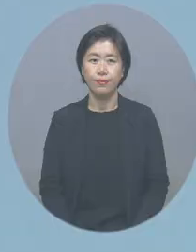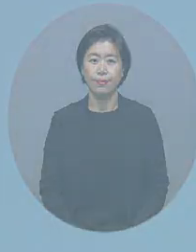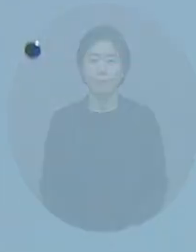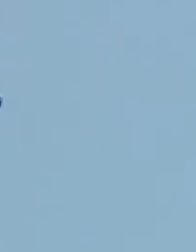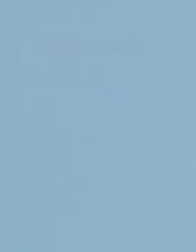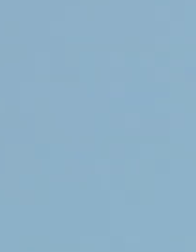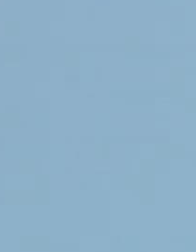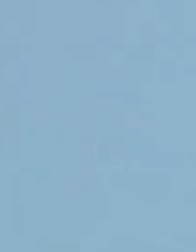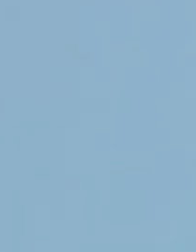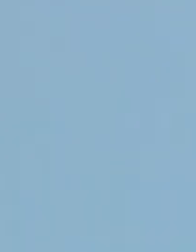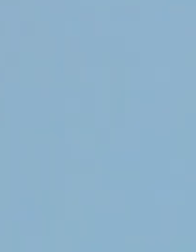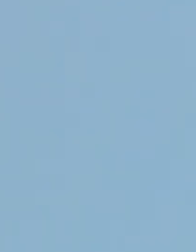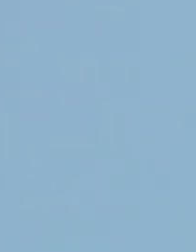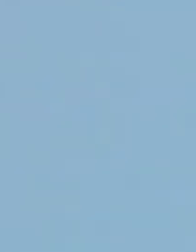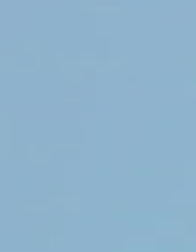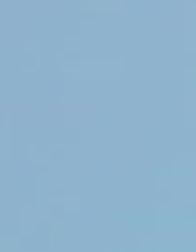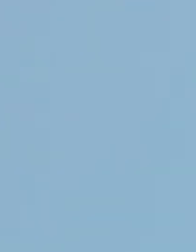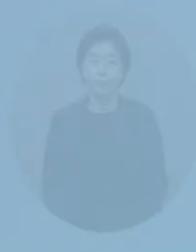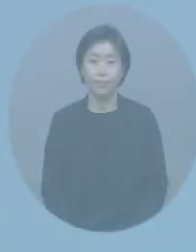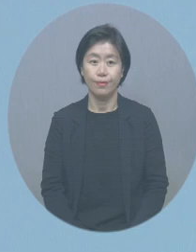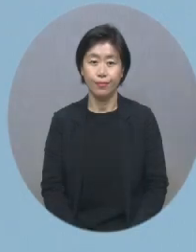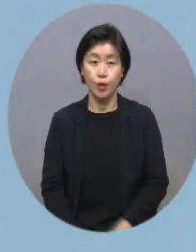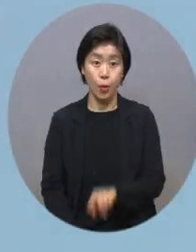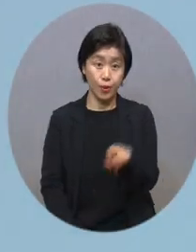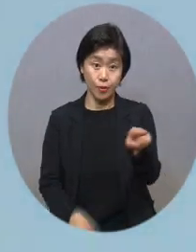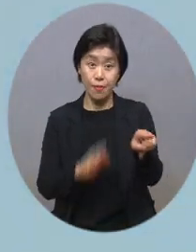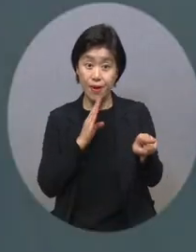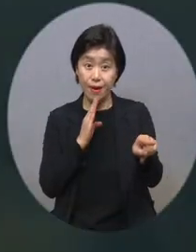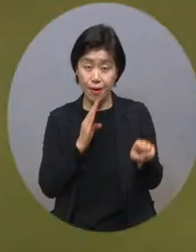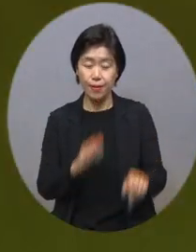와 왼쪽을 오. 봤죠 약간 왼쪽인데